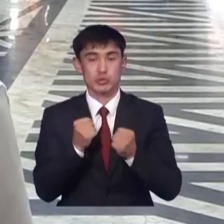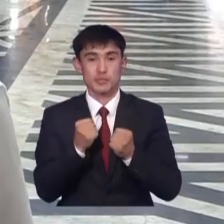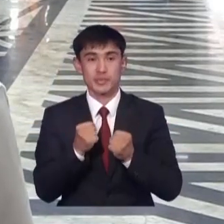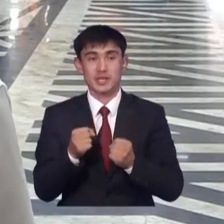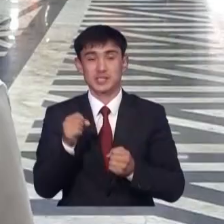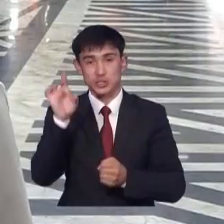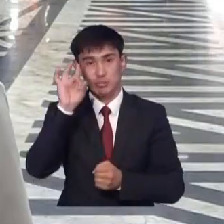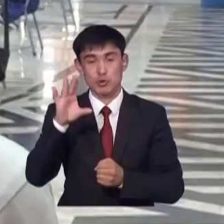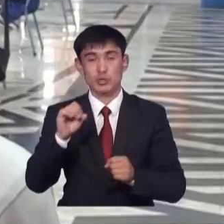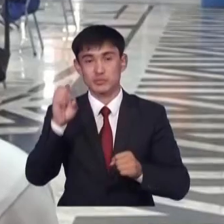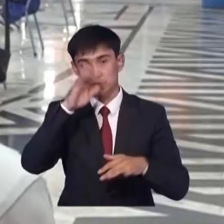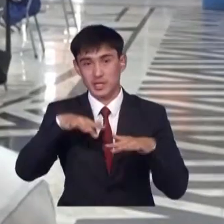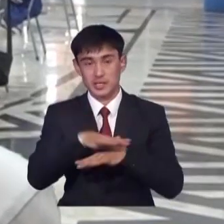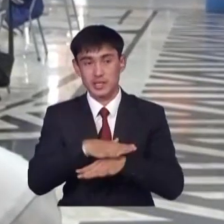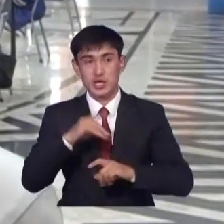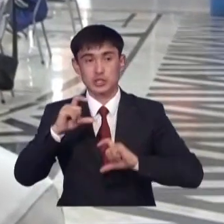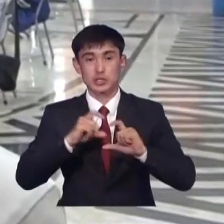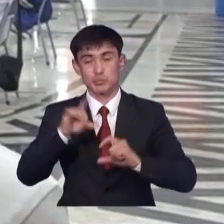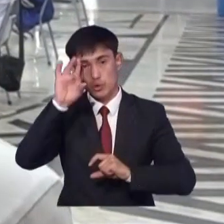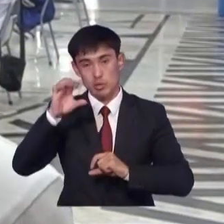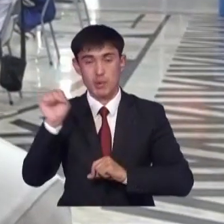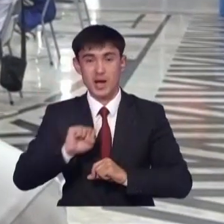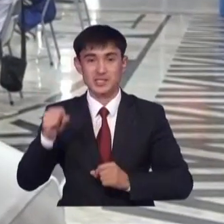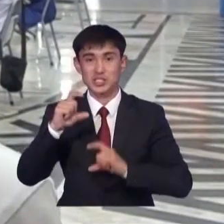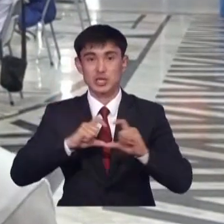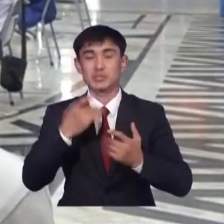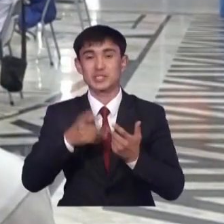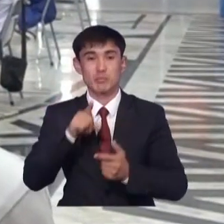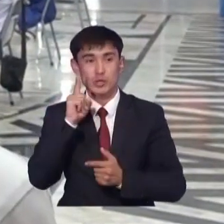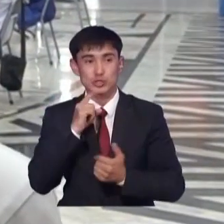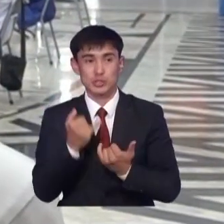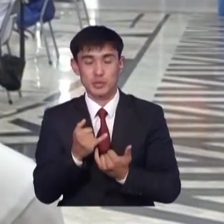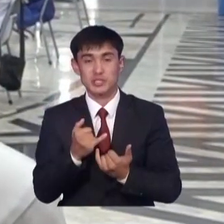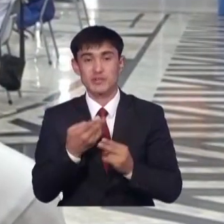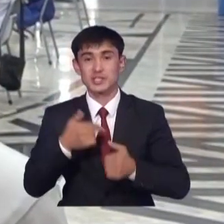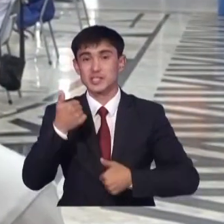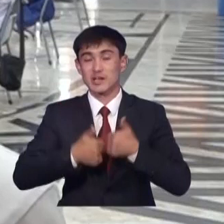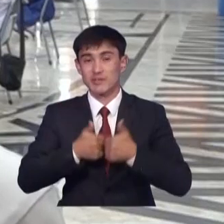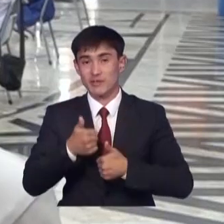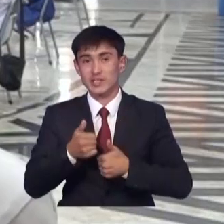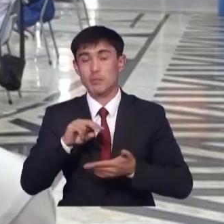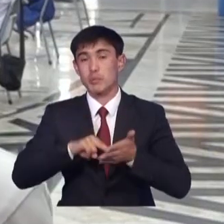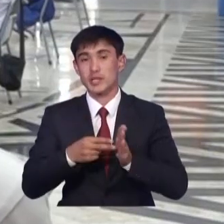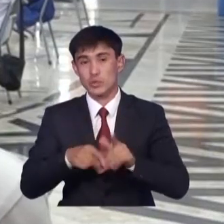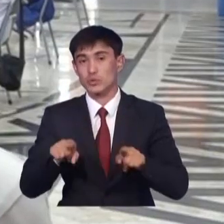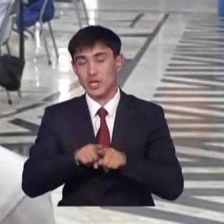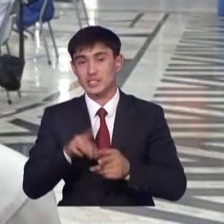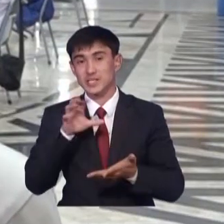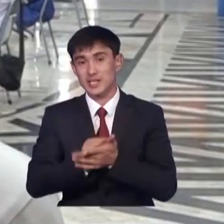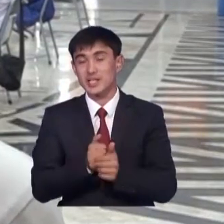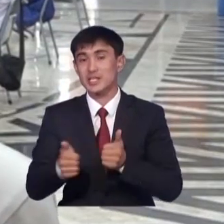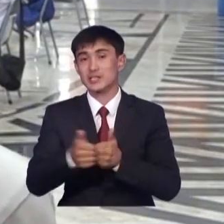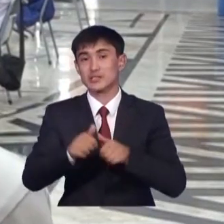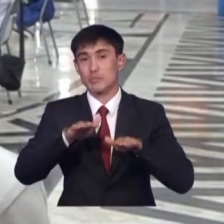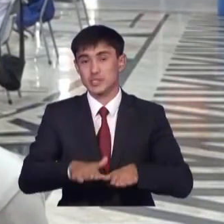Я стал чемпионом страны, чемпионом Азии по шахматам среди молодежи. Теперь же в этих соревнованиях я планирую также занять